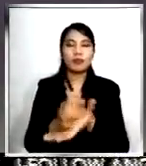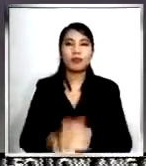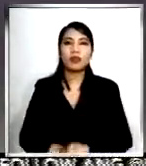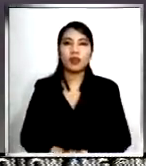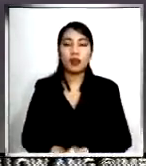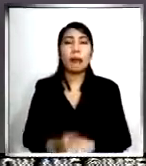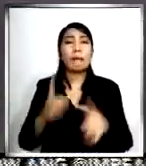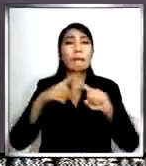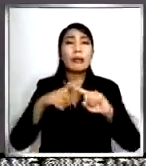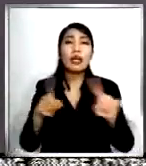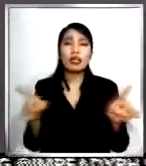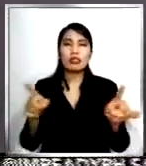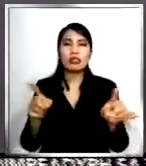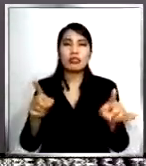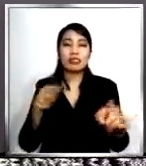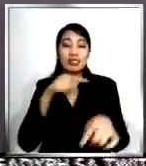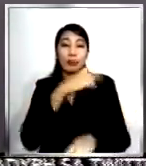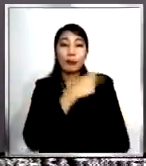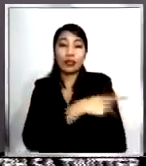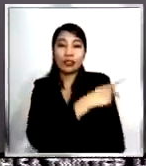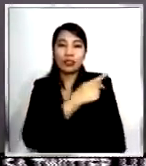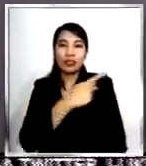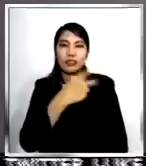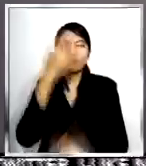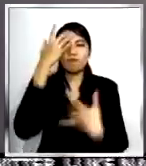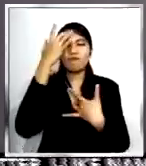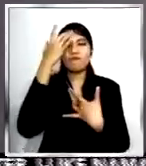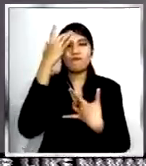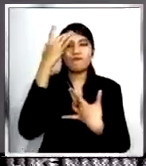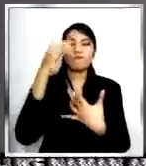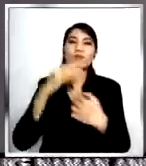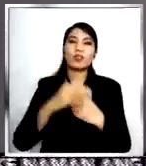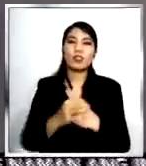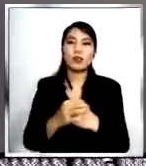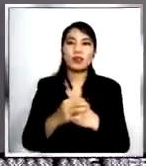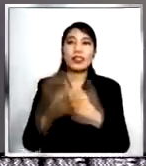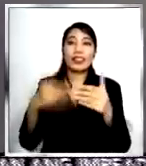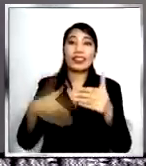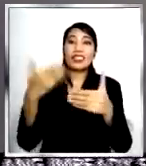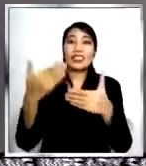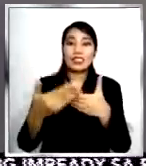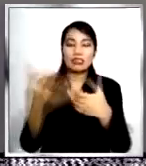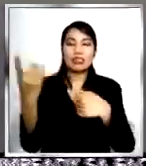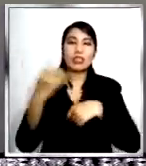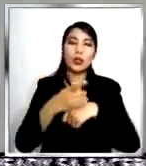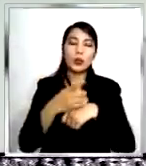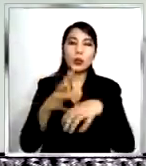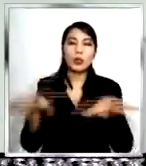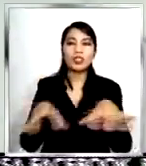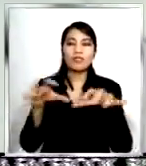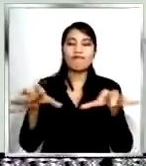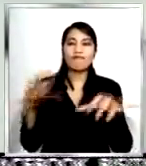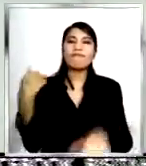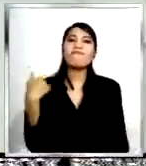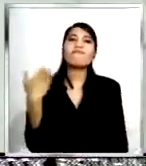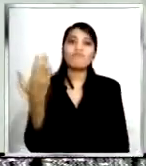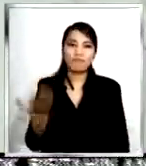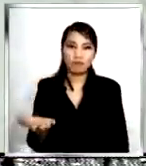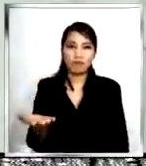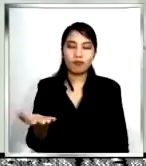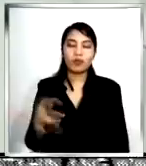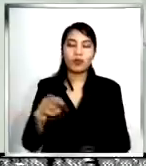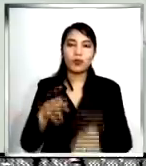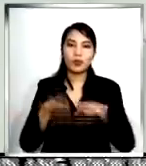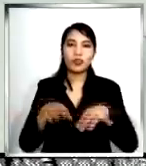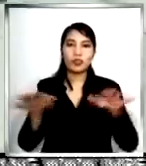Doc Mara, hindi na niya inabutan sa sumunod niyang duty. Pumanaw ang bata. 14 na ang nasasawi dahil